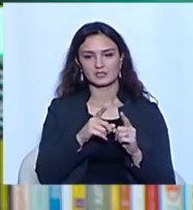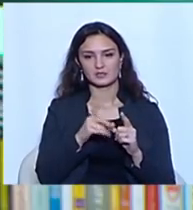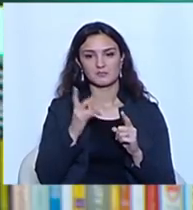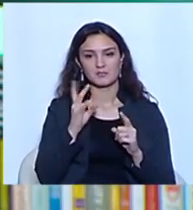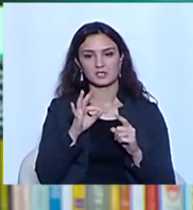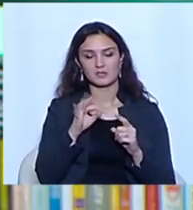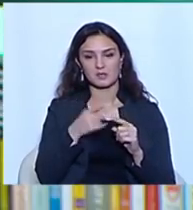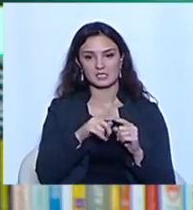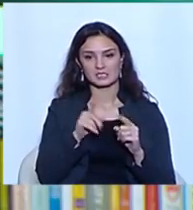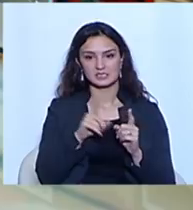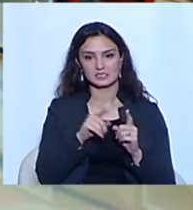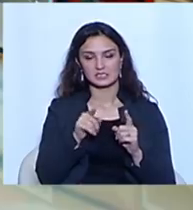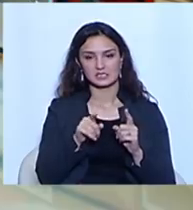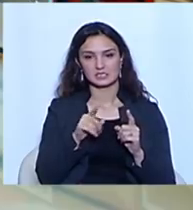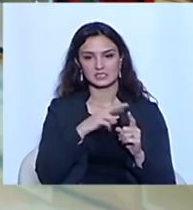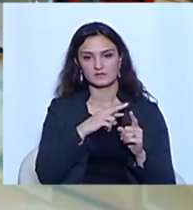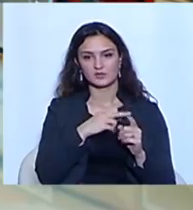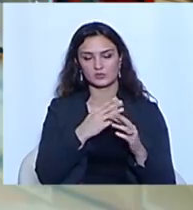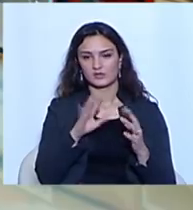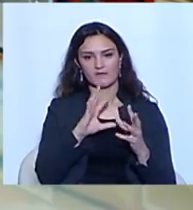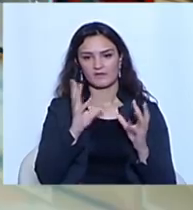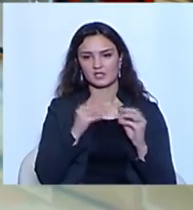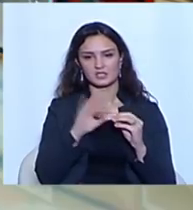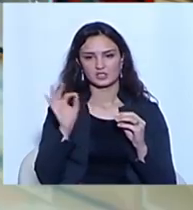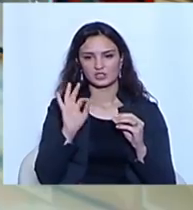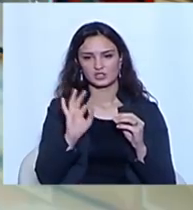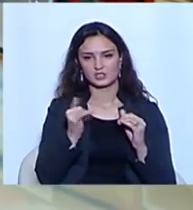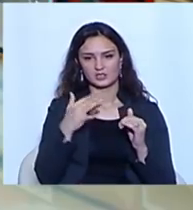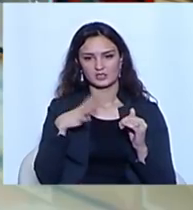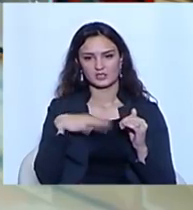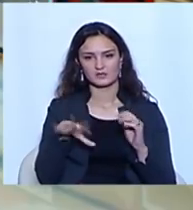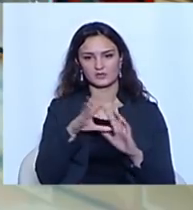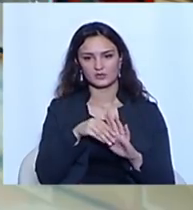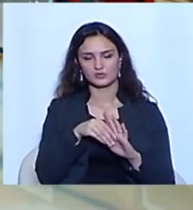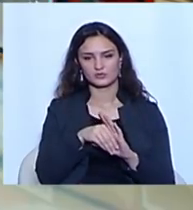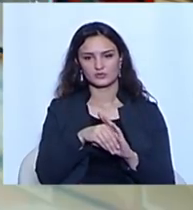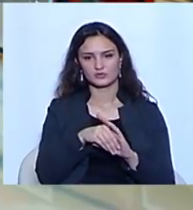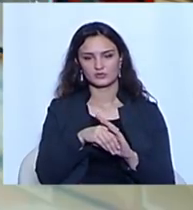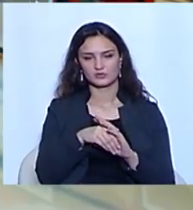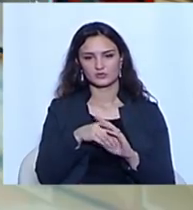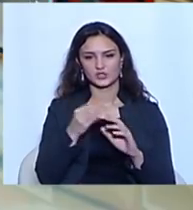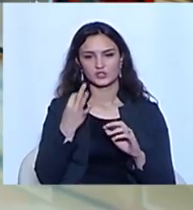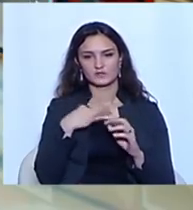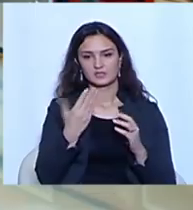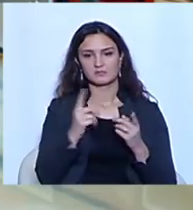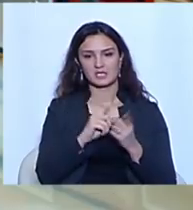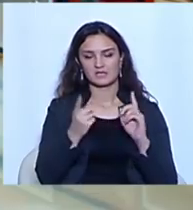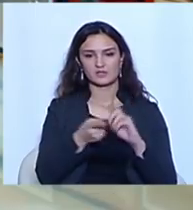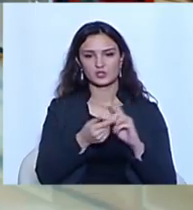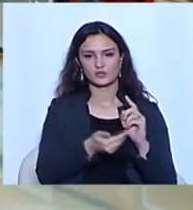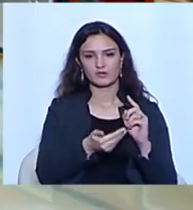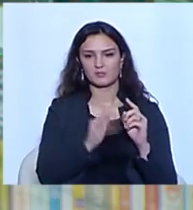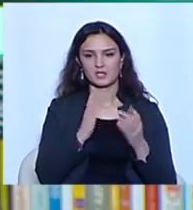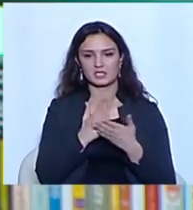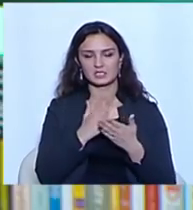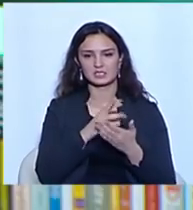თუმცა ეგეთი ტიპის ინტერპრეტაციები ყველაზე ხშირია დღეს საქართველოში. შენი შვილის მაგივრად ცხოვრება არ